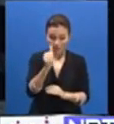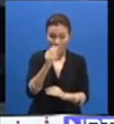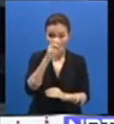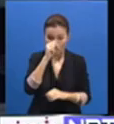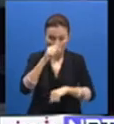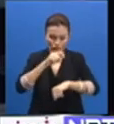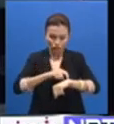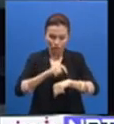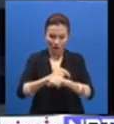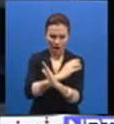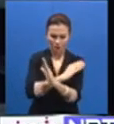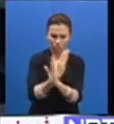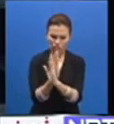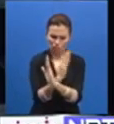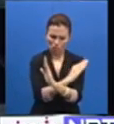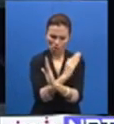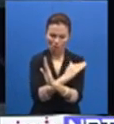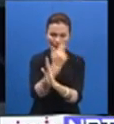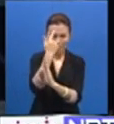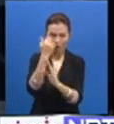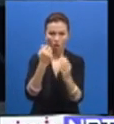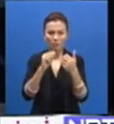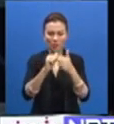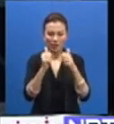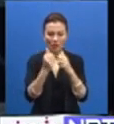เดินทางเข้าสนามสอบเนื่องจากปัญหาการจราจร